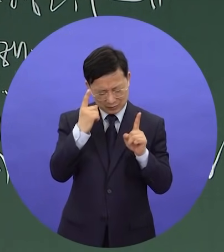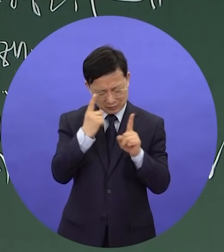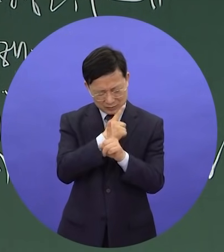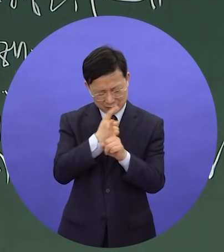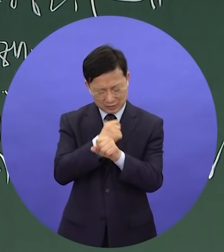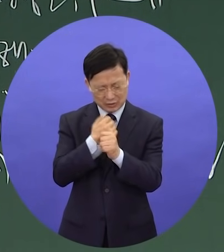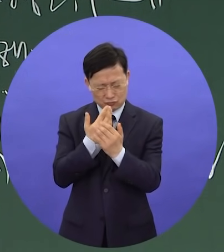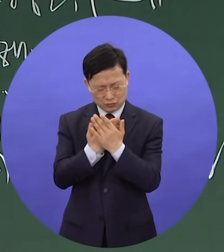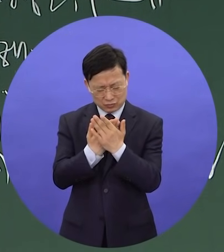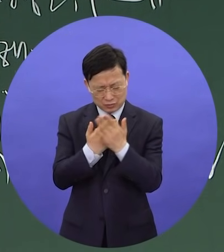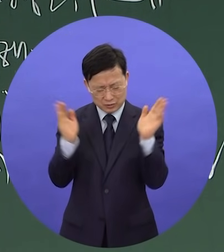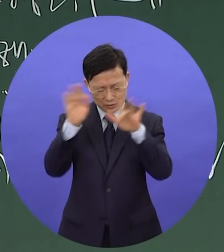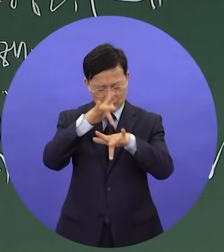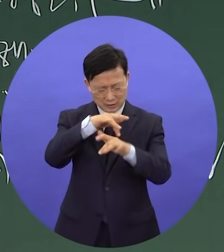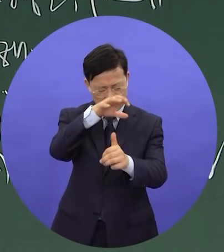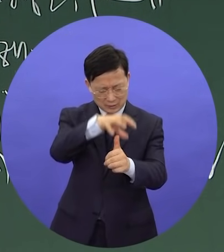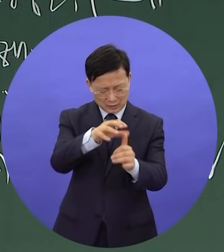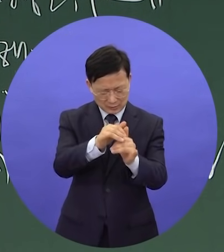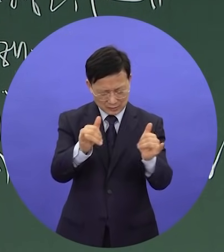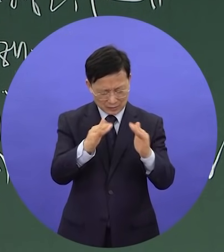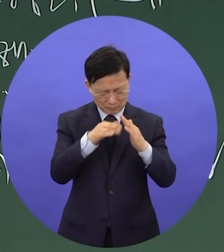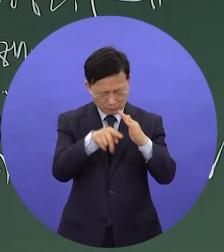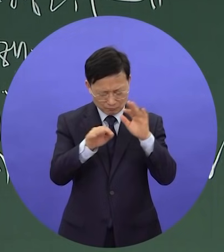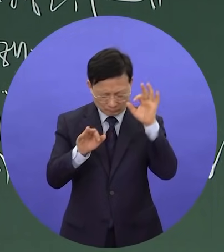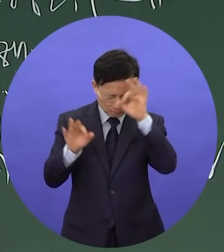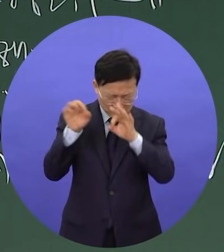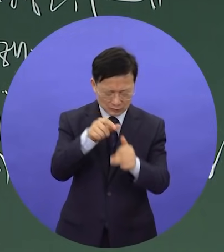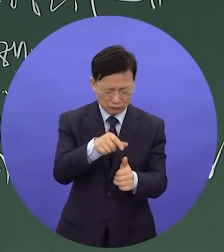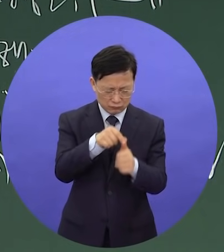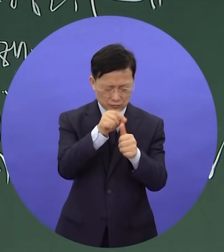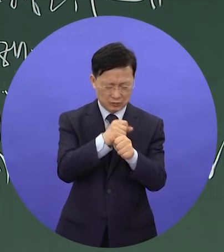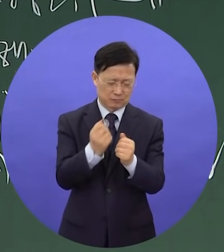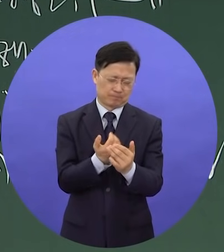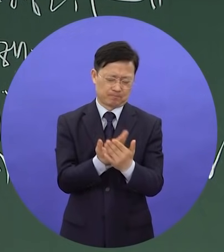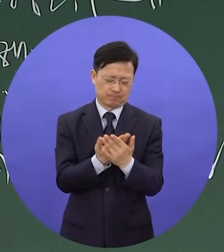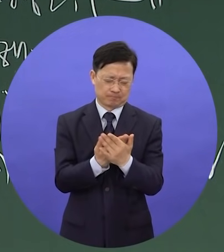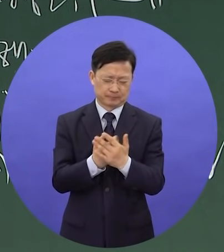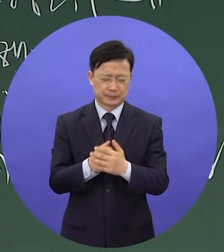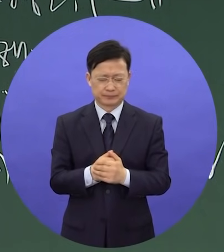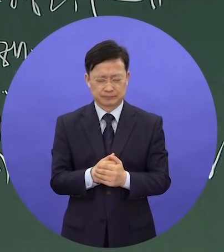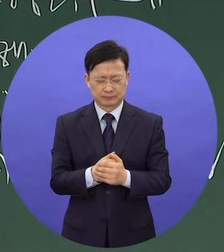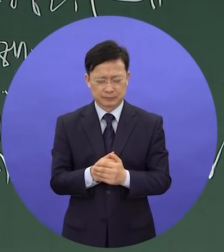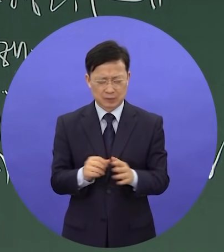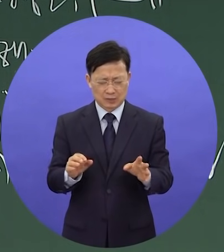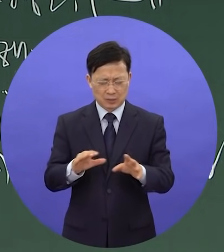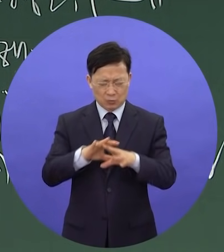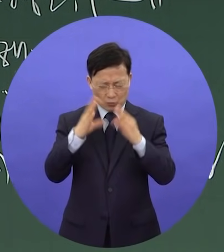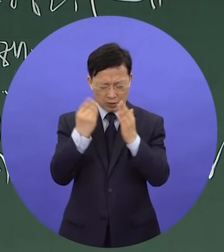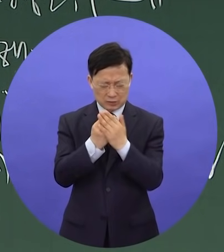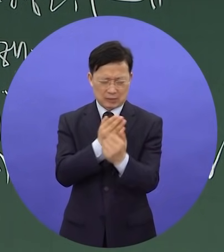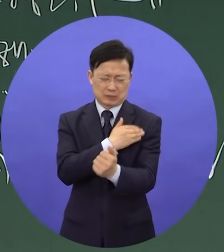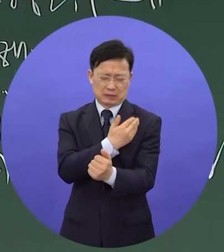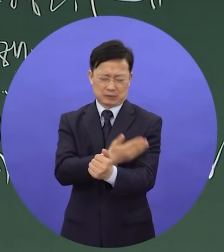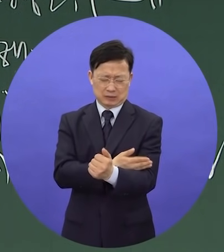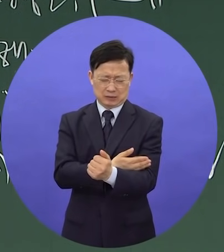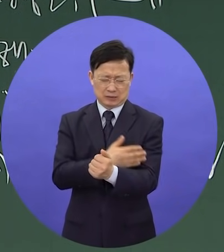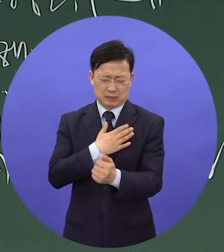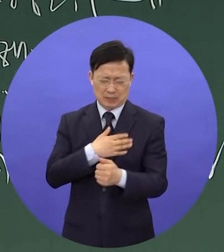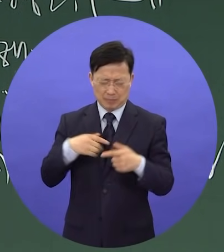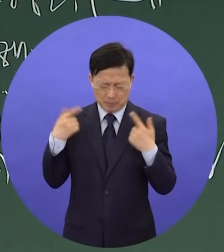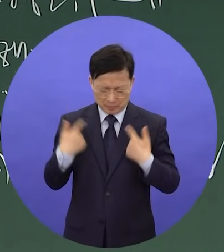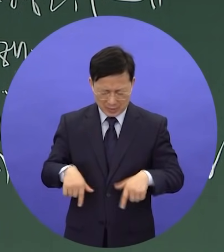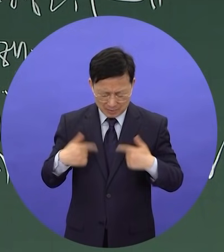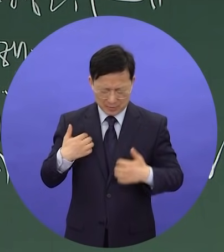healing from our 흑암 속에 갇힌 자를 찾아내게 하십니다. And help us seek out those who are lost in darkness. 완전한 이 능력을 날마다